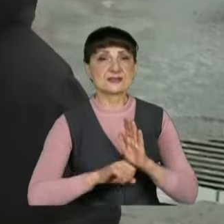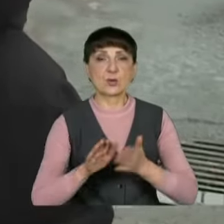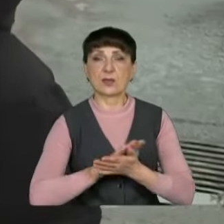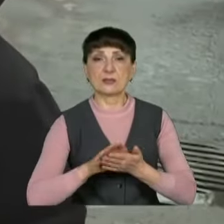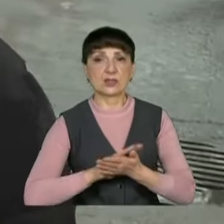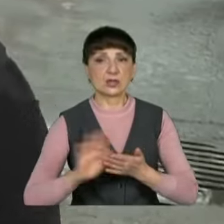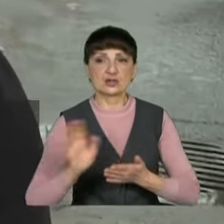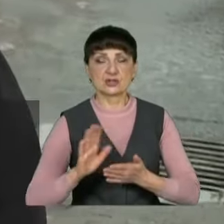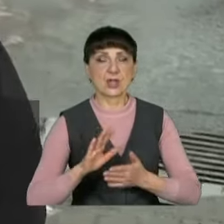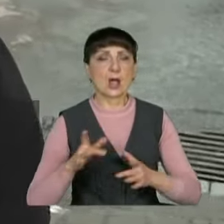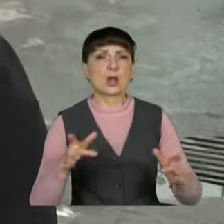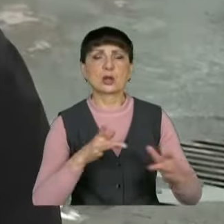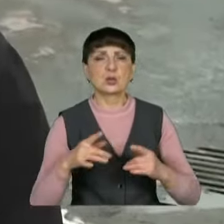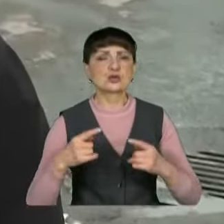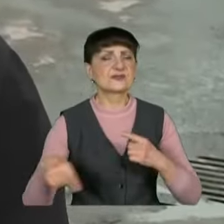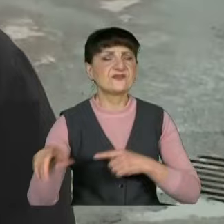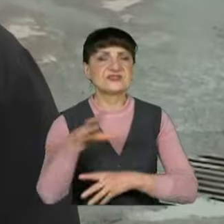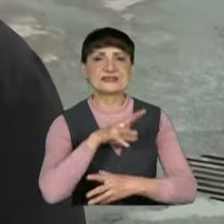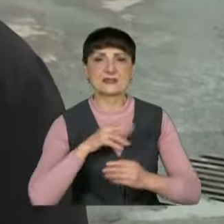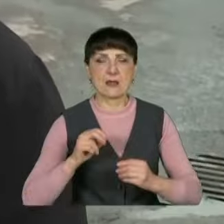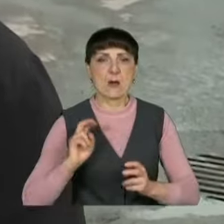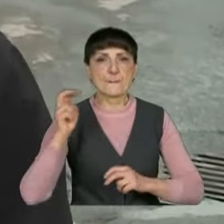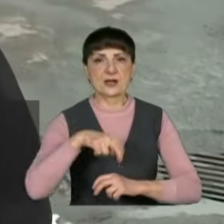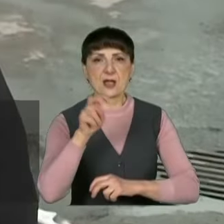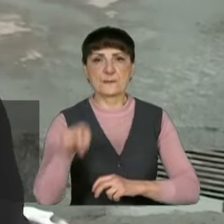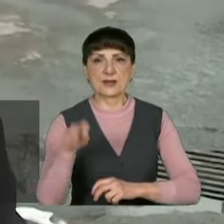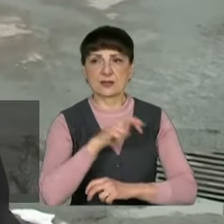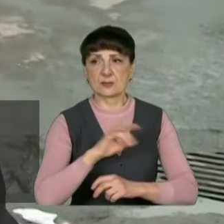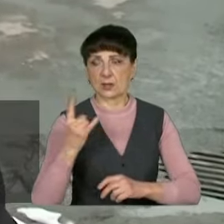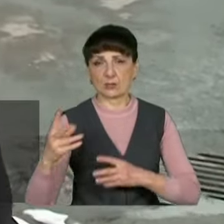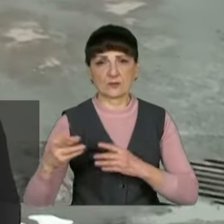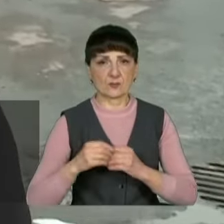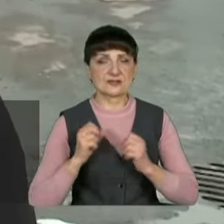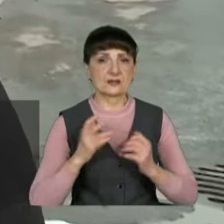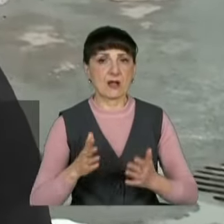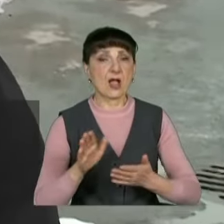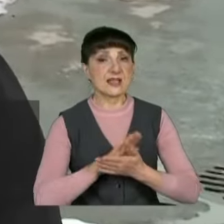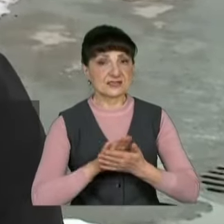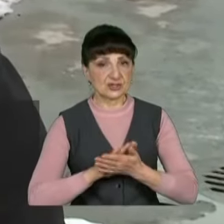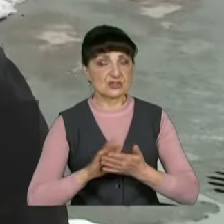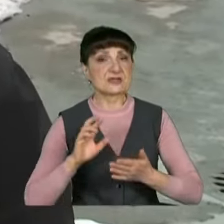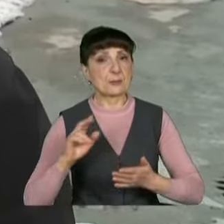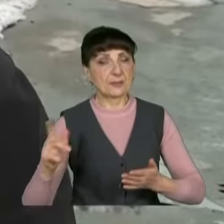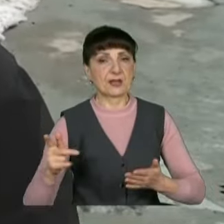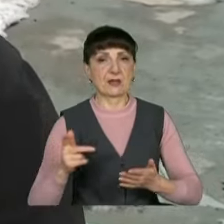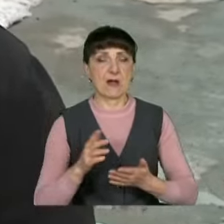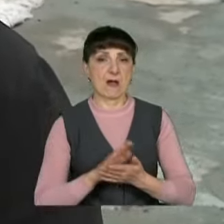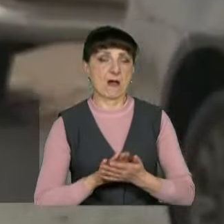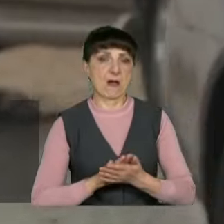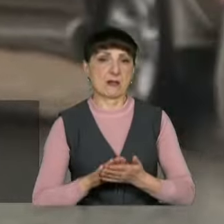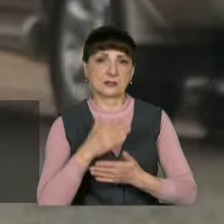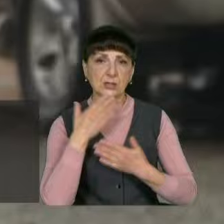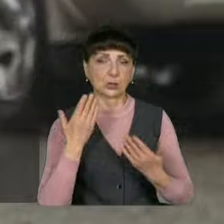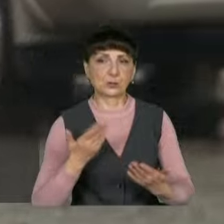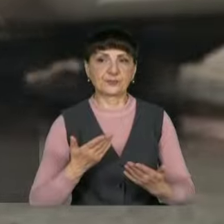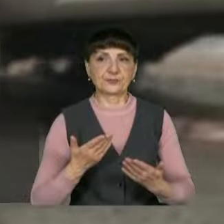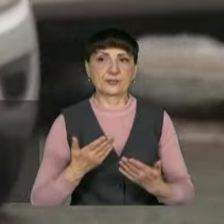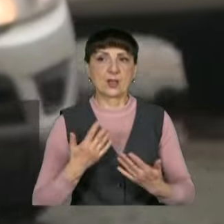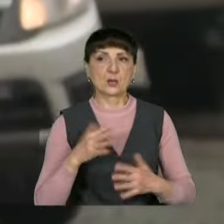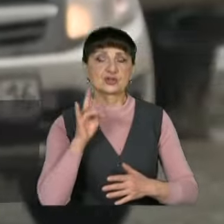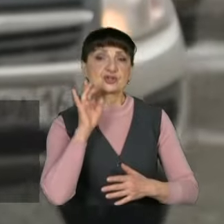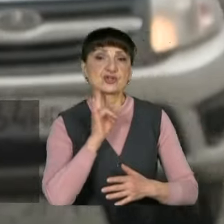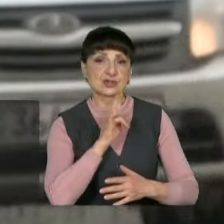поэтому лужи кругом. Прыгаем, ходим. Вот и с ребенком так же. Вот где чистилось, видите, чисто. А где не чистилось, лужи стоят. Пенсионерка